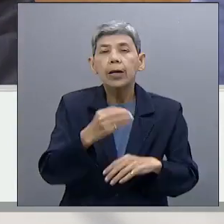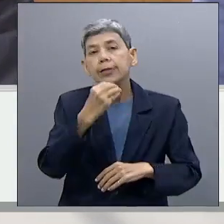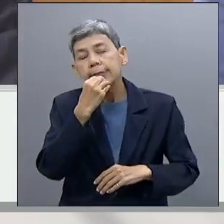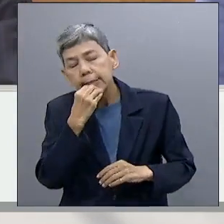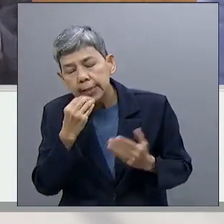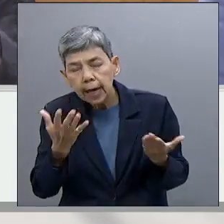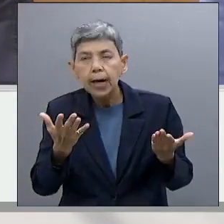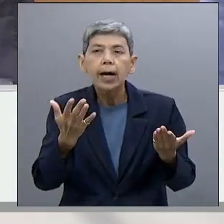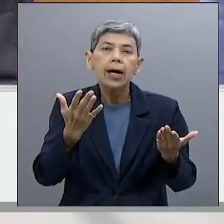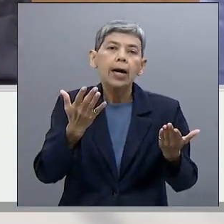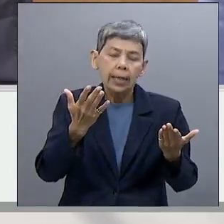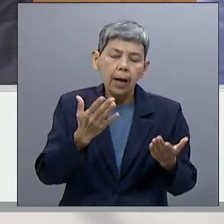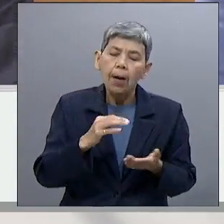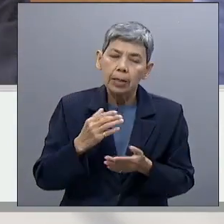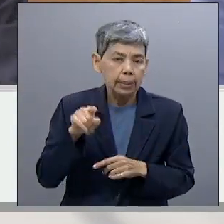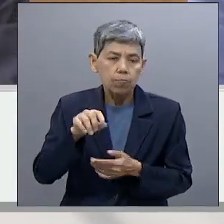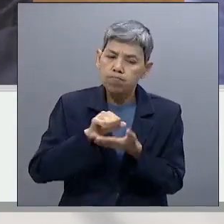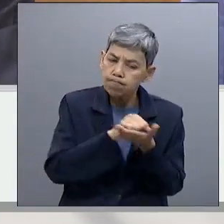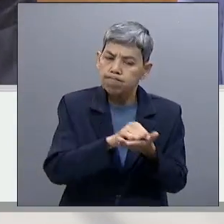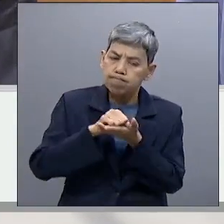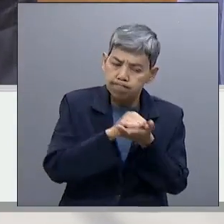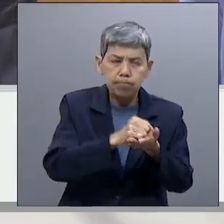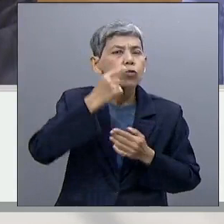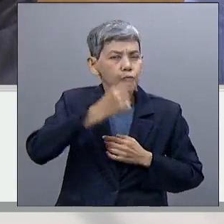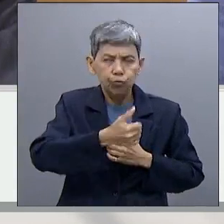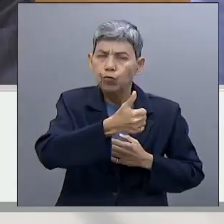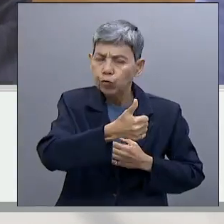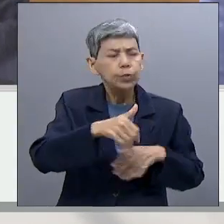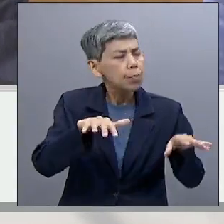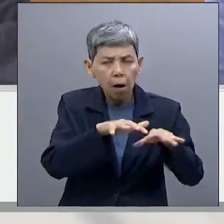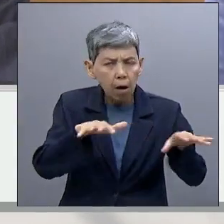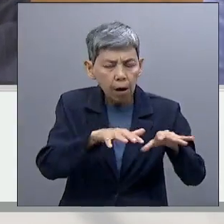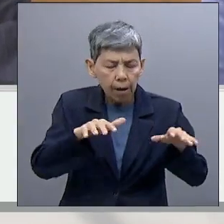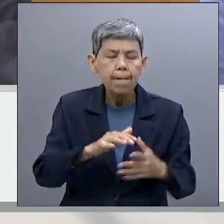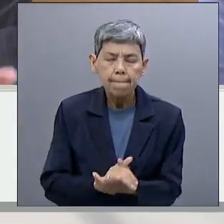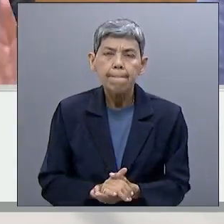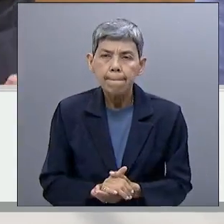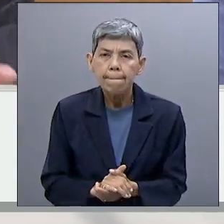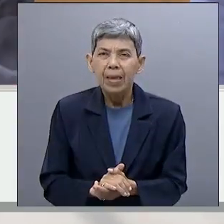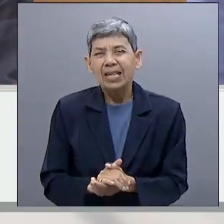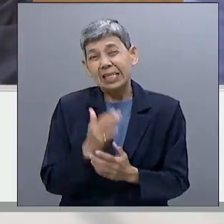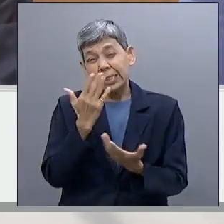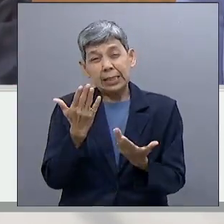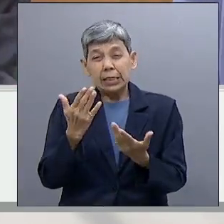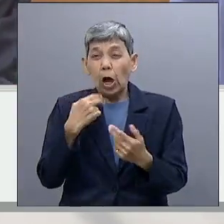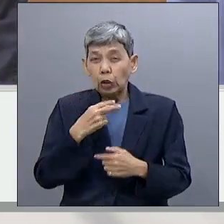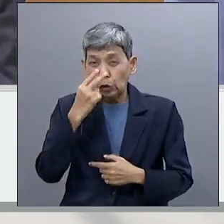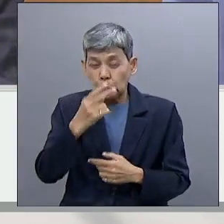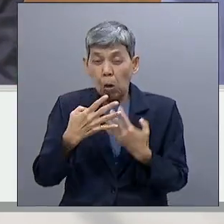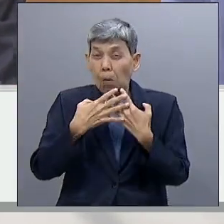กินก็บริการโดยทั่วไปปกติธรรมดานะครับ เพียงแต่ว่าจะรอปล่อ